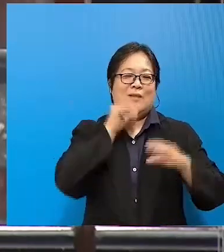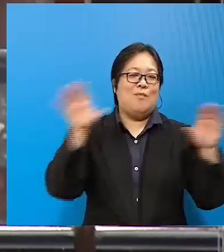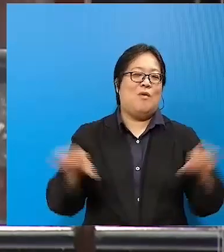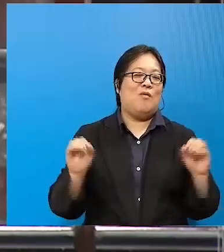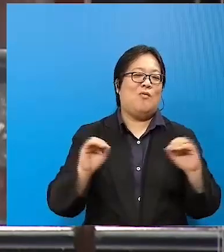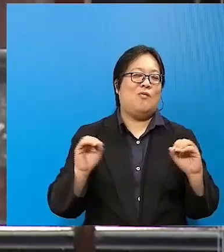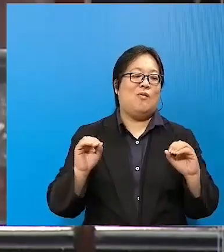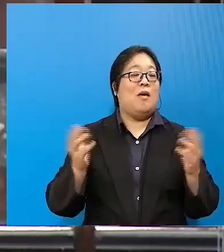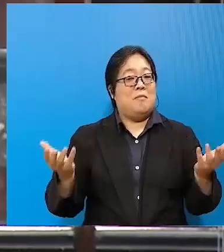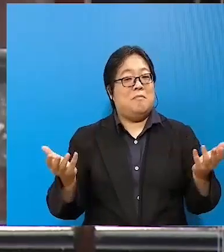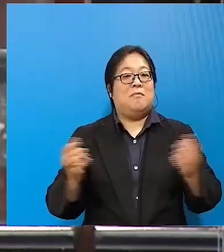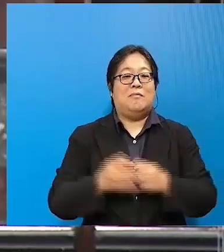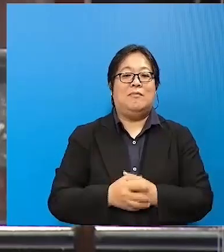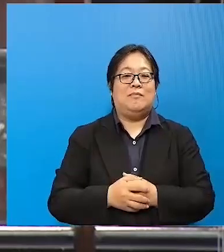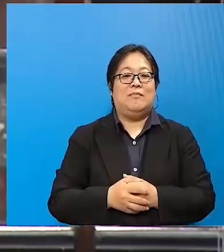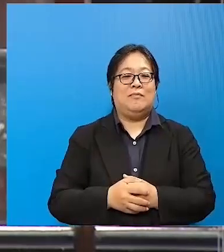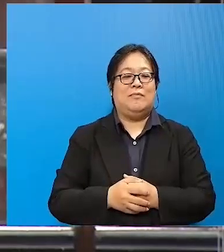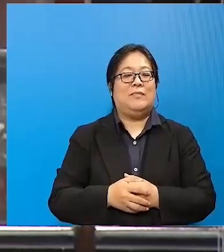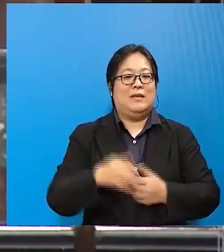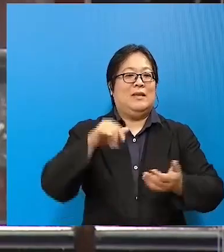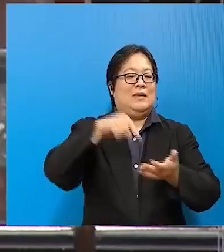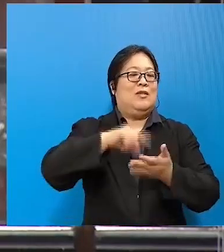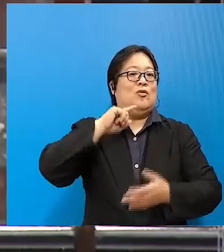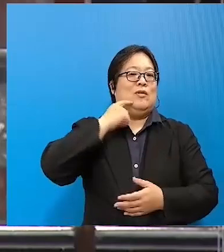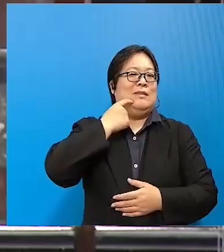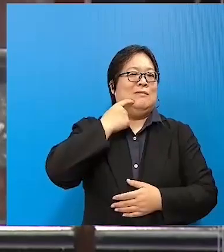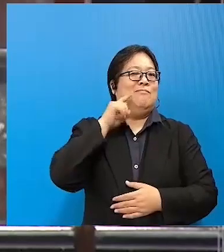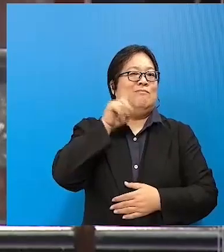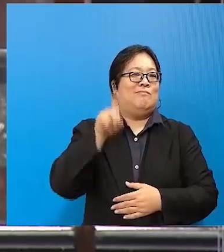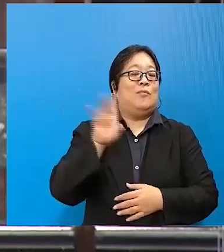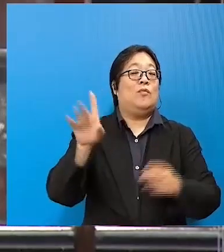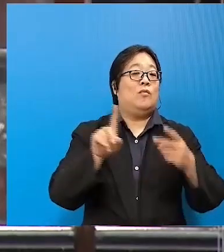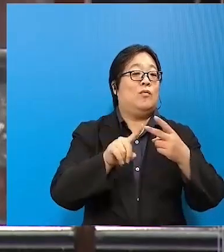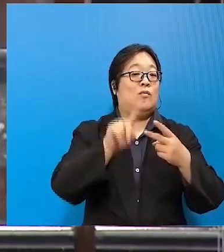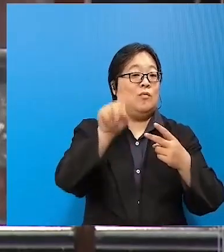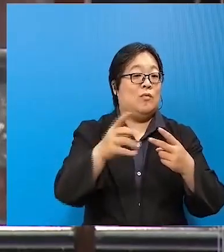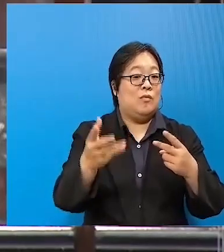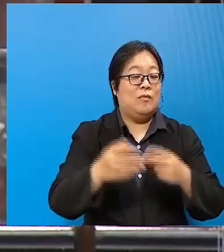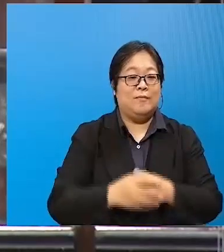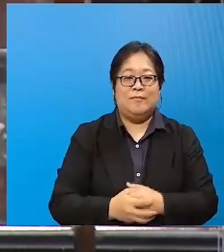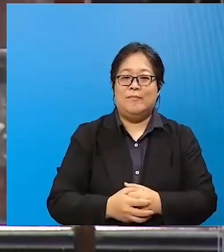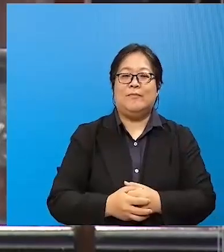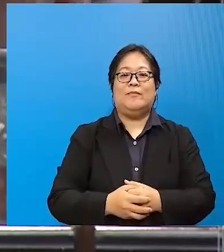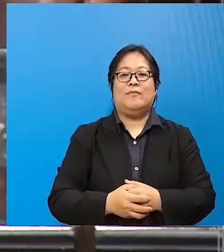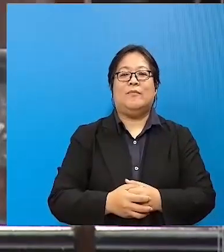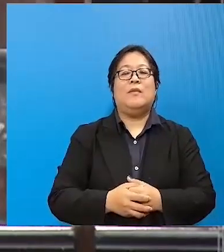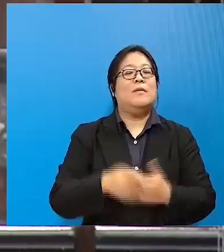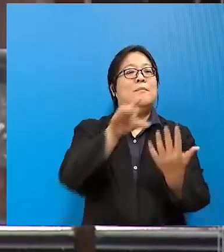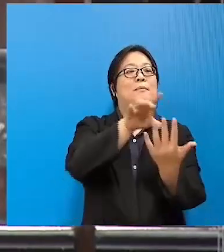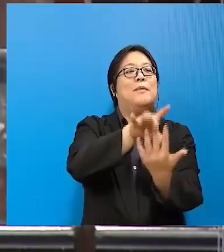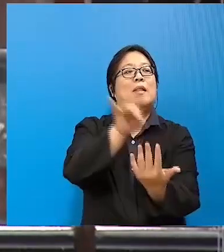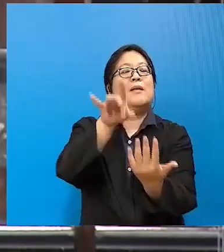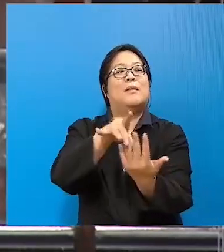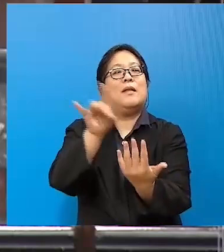buat sesuatu. Ini adalah soalan yang serius. Kedua, soalan kedua adalah tentang option.